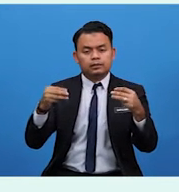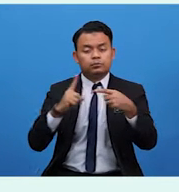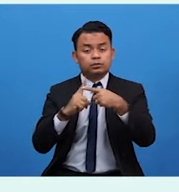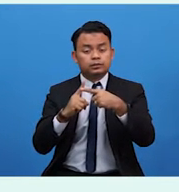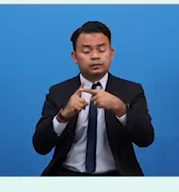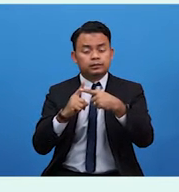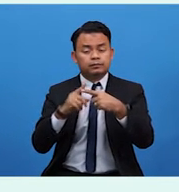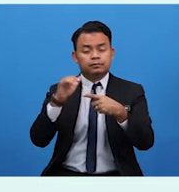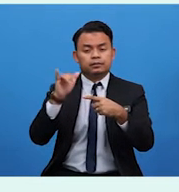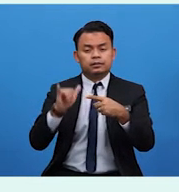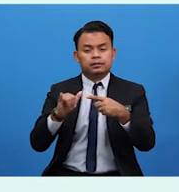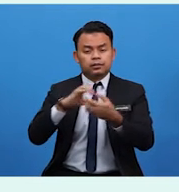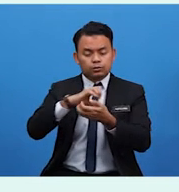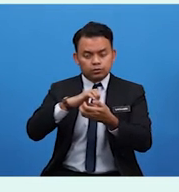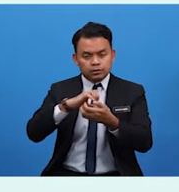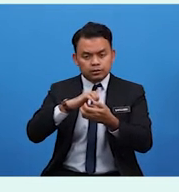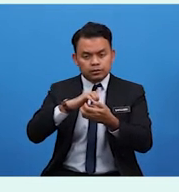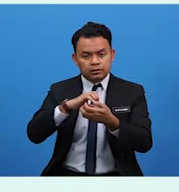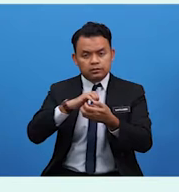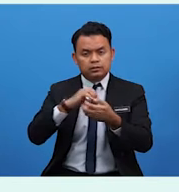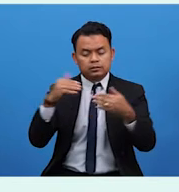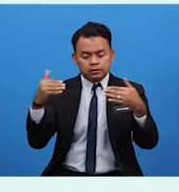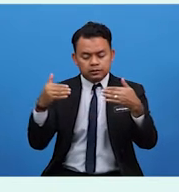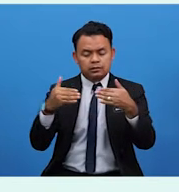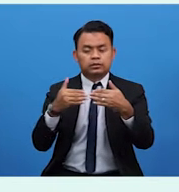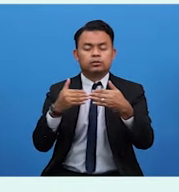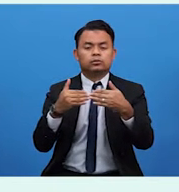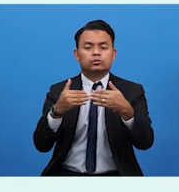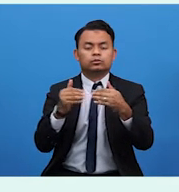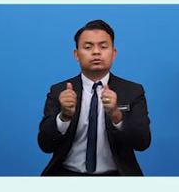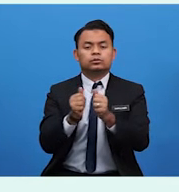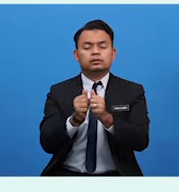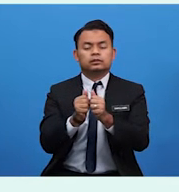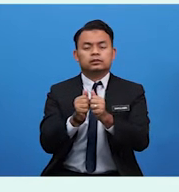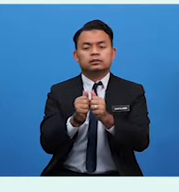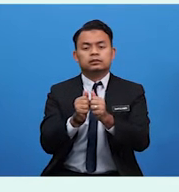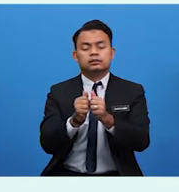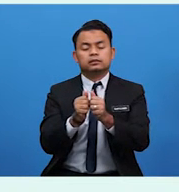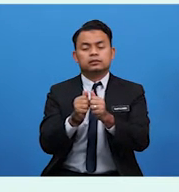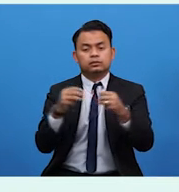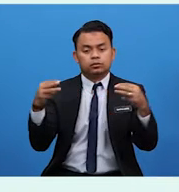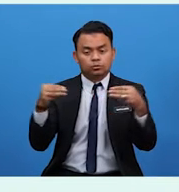dengan wire negatif yang bocor tanpa melalui mentol iaitu beban.